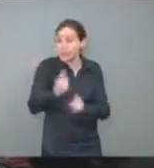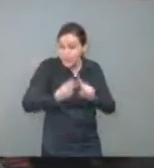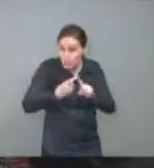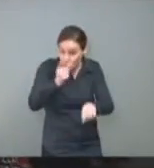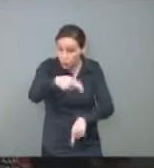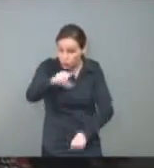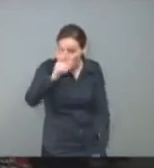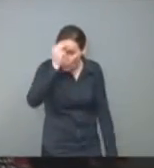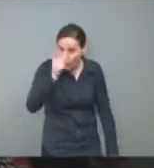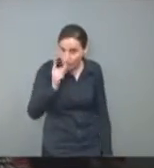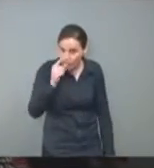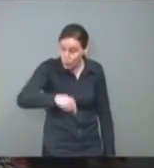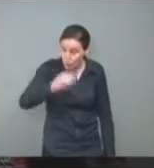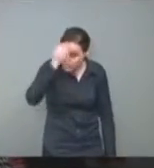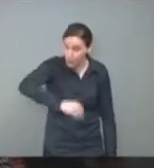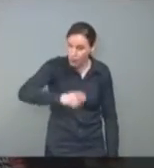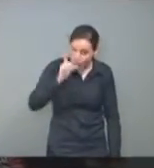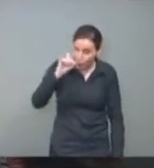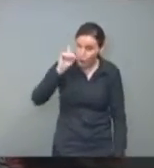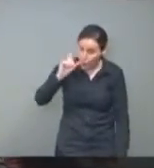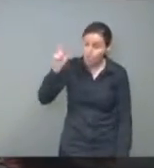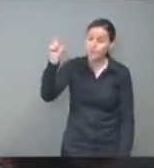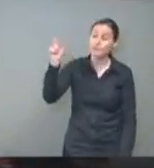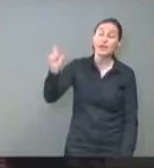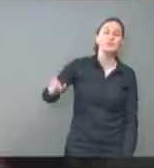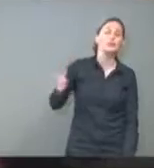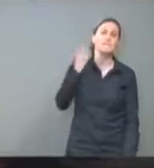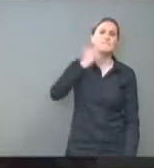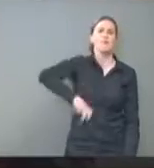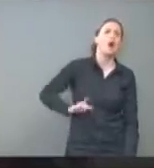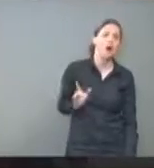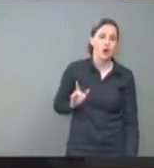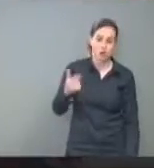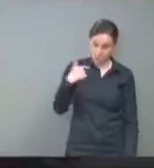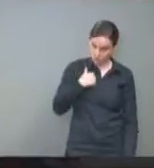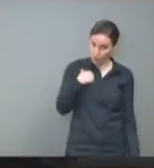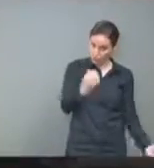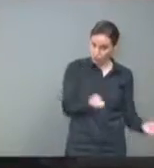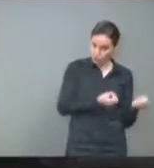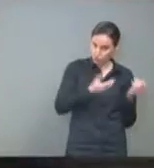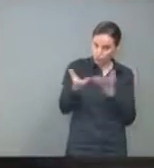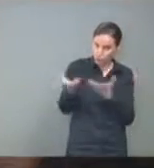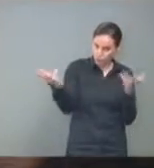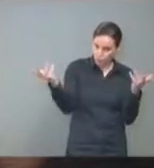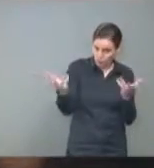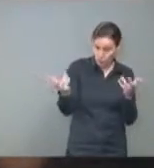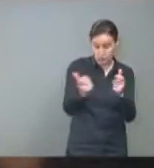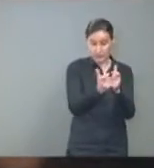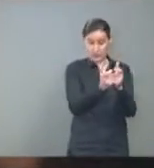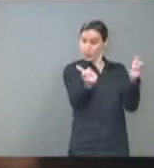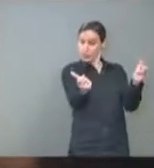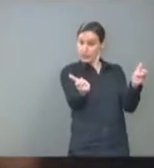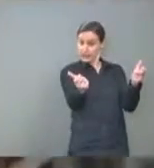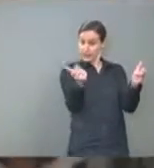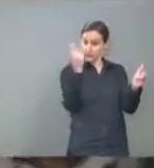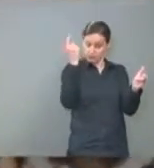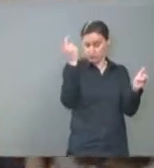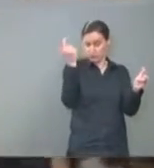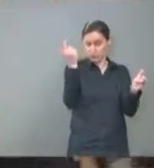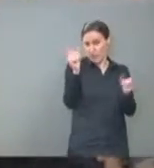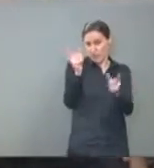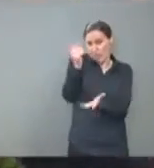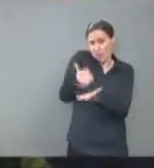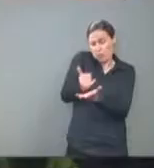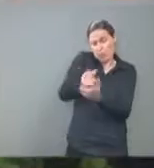Je propose que l'impôt soit universel. Donc, les entreprises payent là où elles font leurs bénéfices, et les personnes qui sont